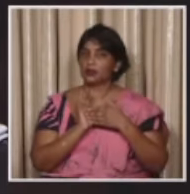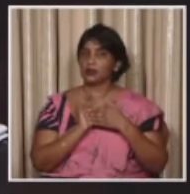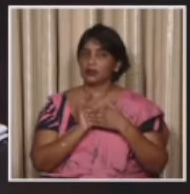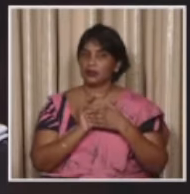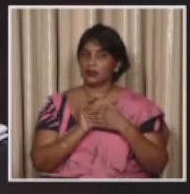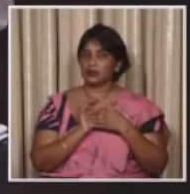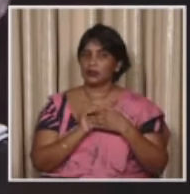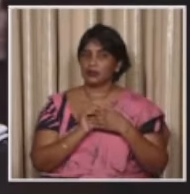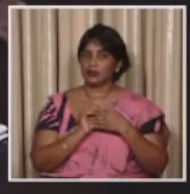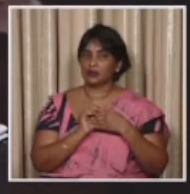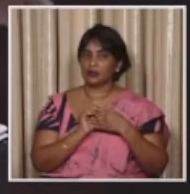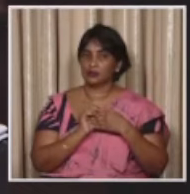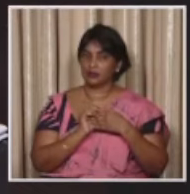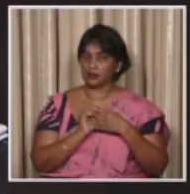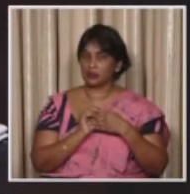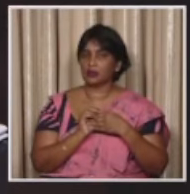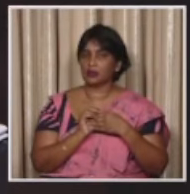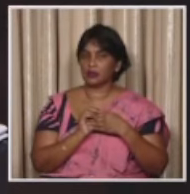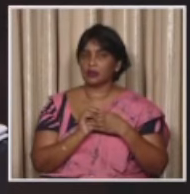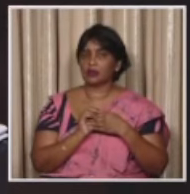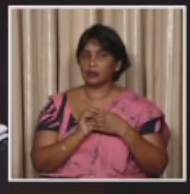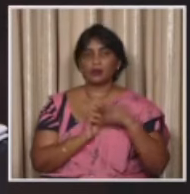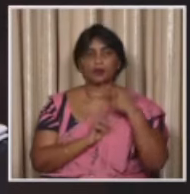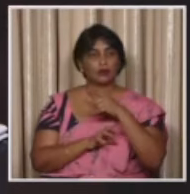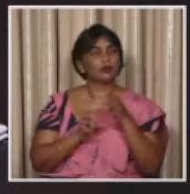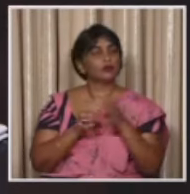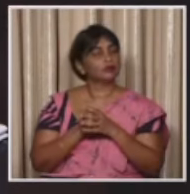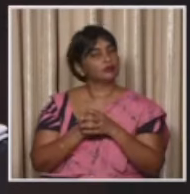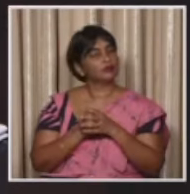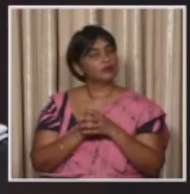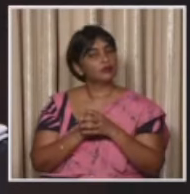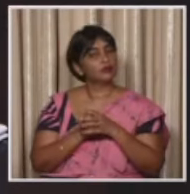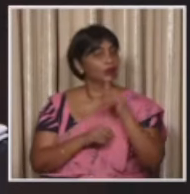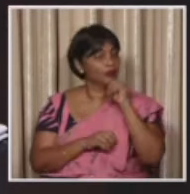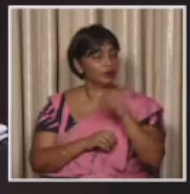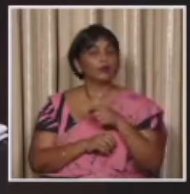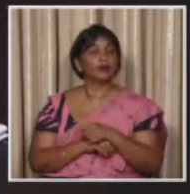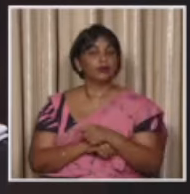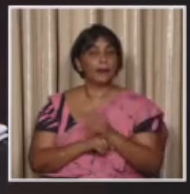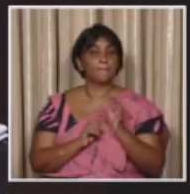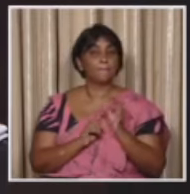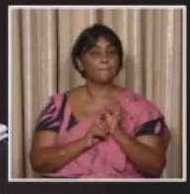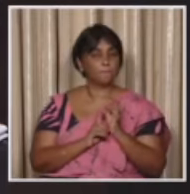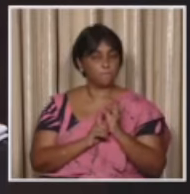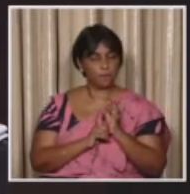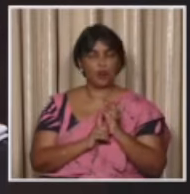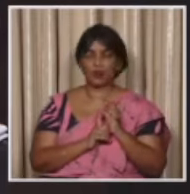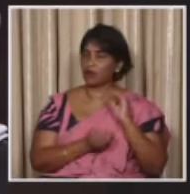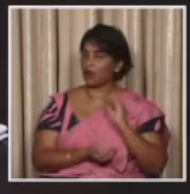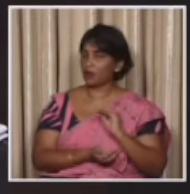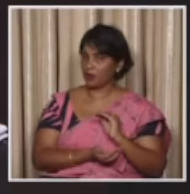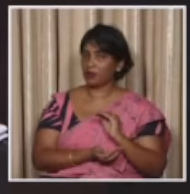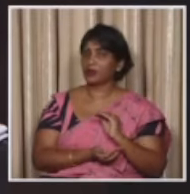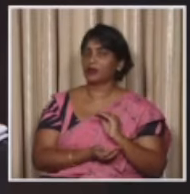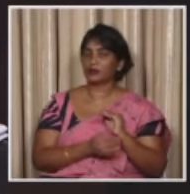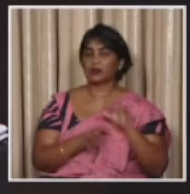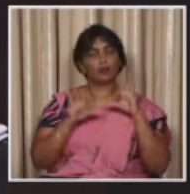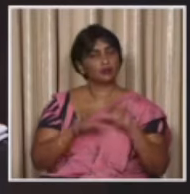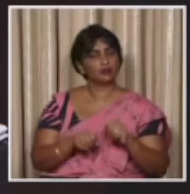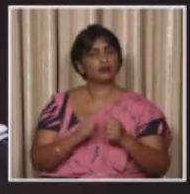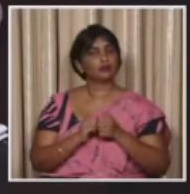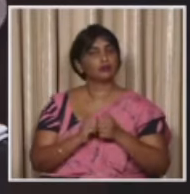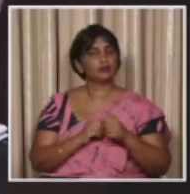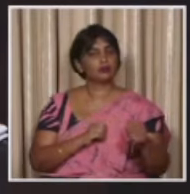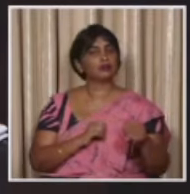එකක් තියෙනවා. ඒ ස්ටේට් මොනොපොලි එක ඇත්ත වශයෙන්ම ප්‍රයිවට් මොනොපොලි එකක්. පෞද්ගලික ඒකාධිකාරිය